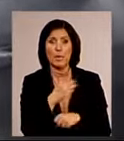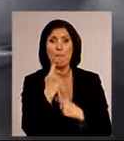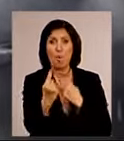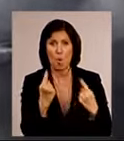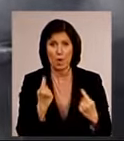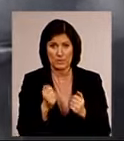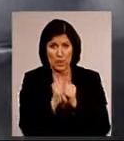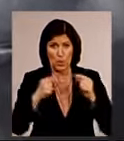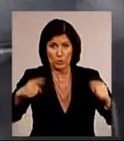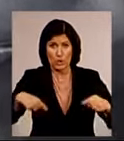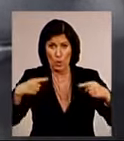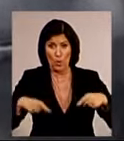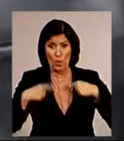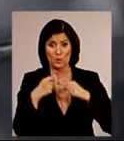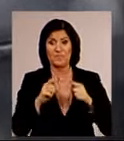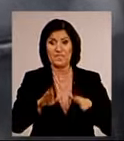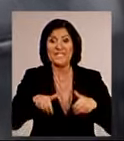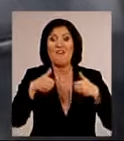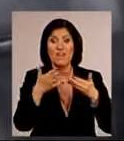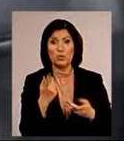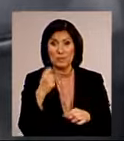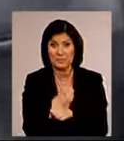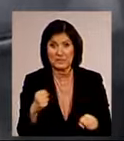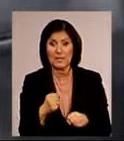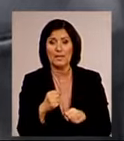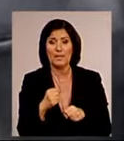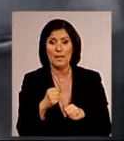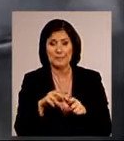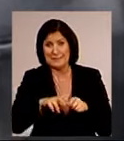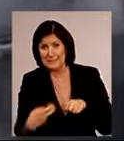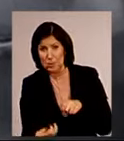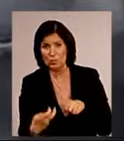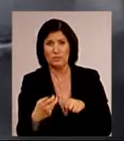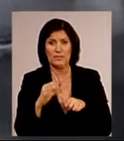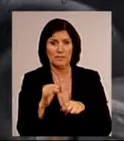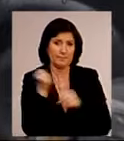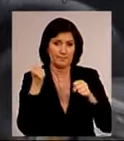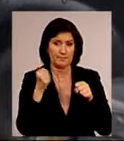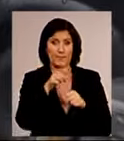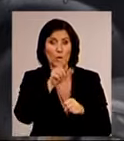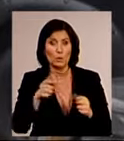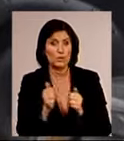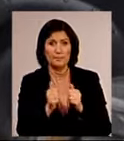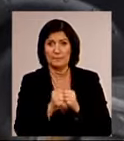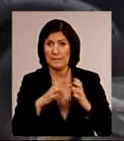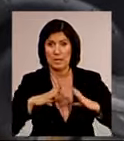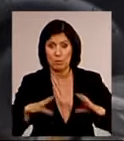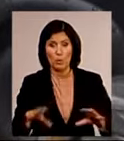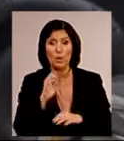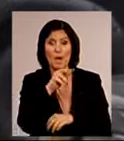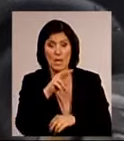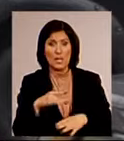кожне колесо. За попередньою версією, один з боєприпасів зіскочив з кріплення. Пролунав вибух. Людей поруч у цю мить не було,